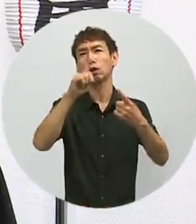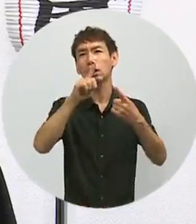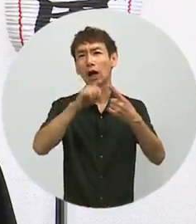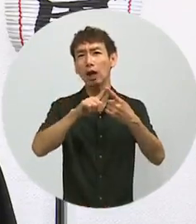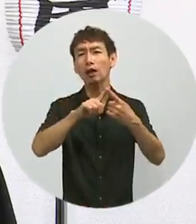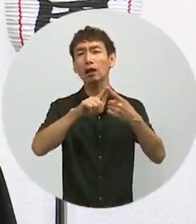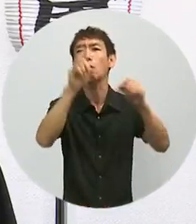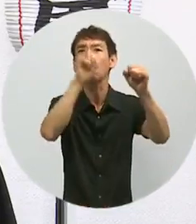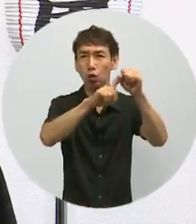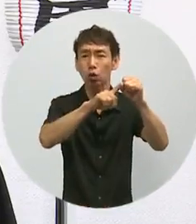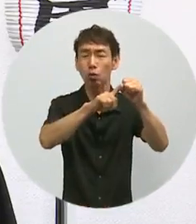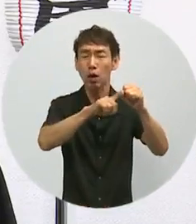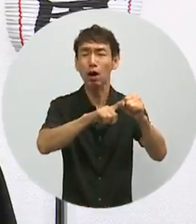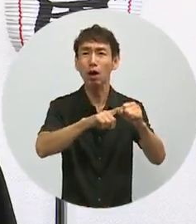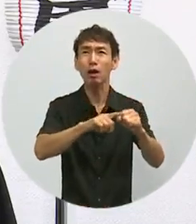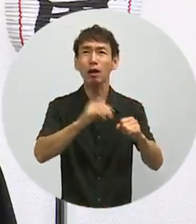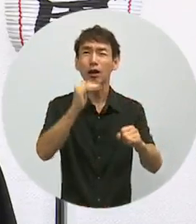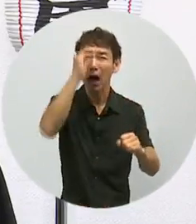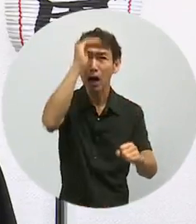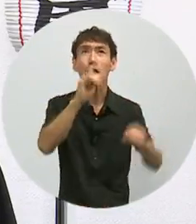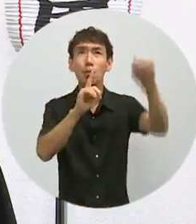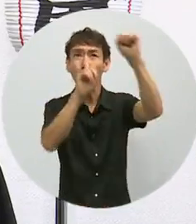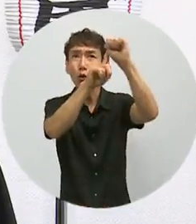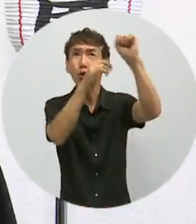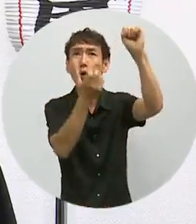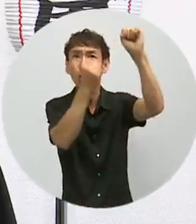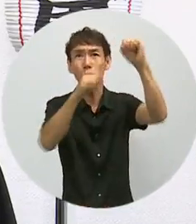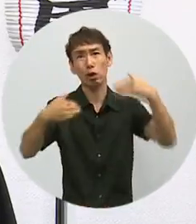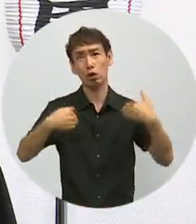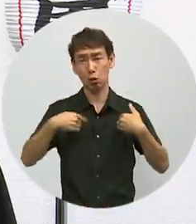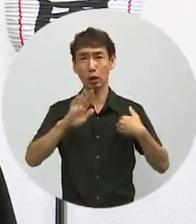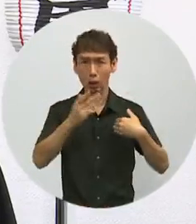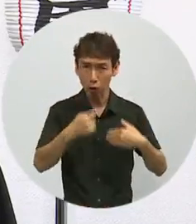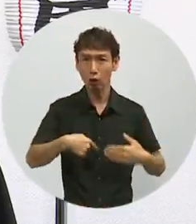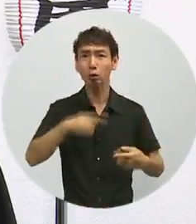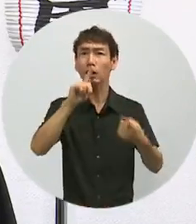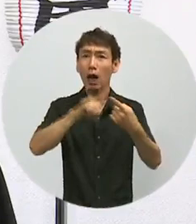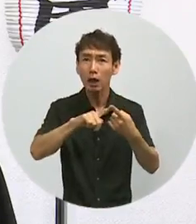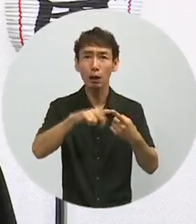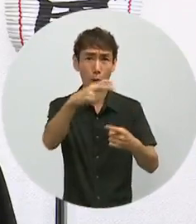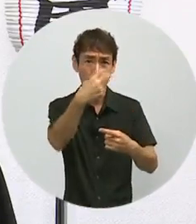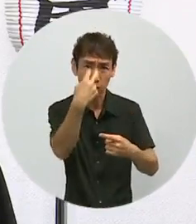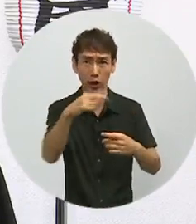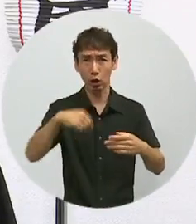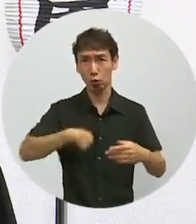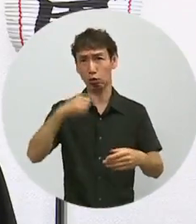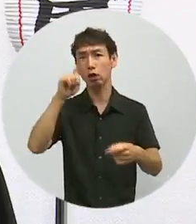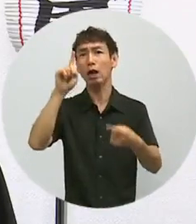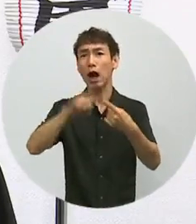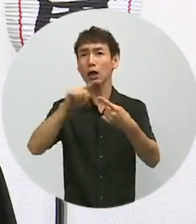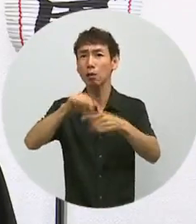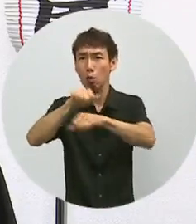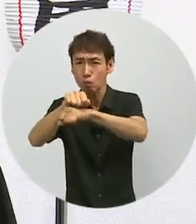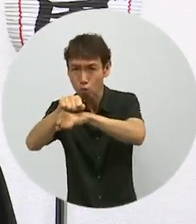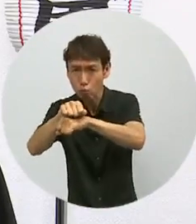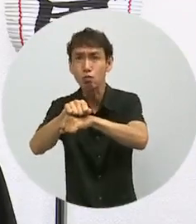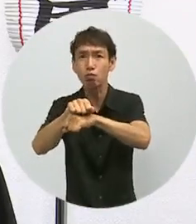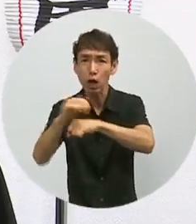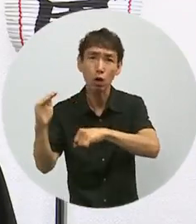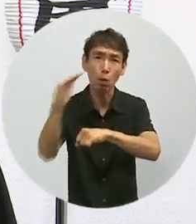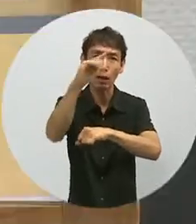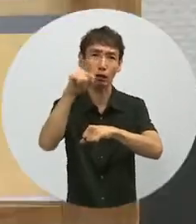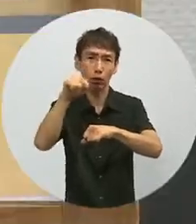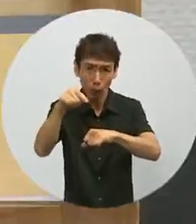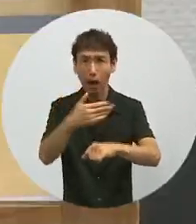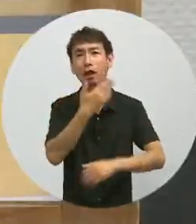の、まあね、背伸びとかもね必要だと思うんですけども、自分にね合ったものを見つけたり、自分に合ったものを伸ばしていくのがやっぱり大事なのか